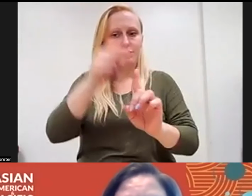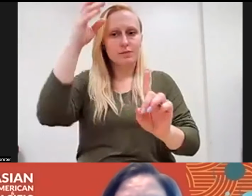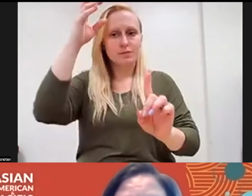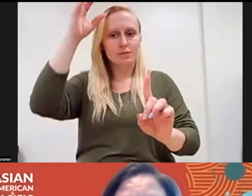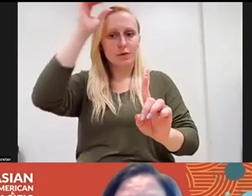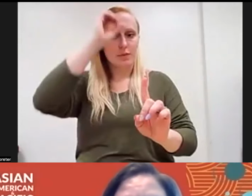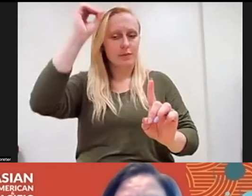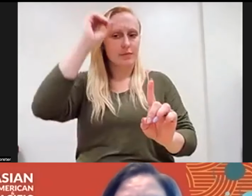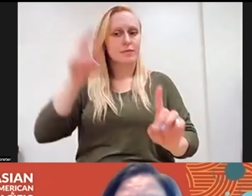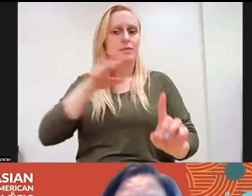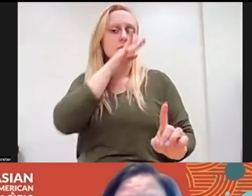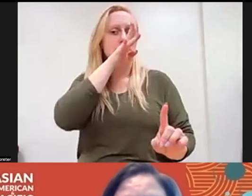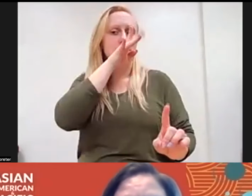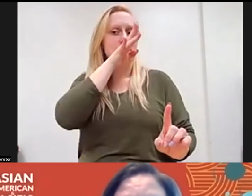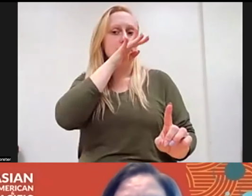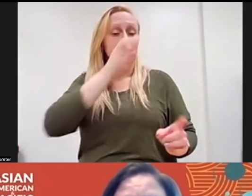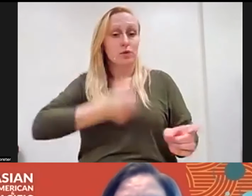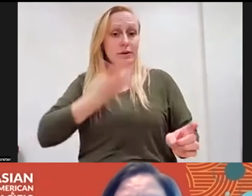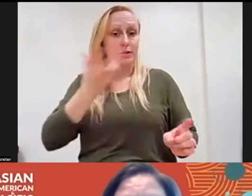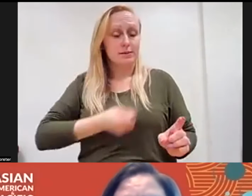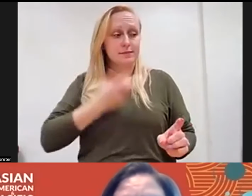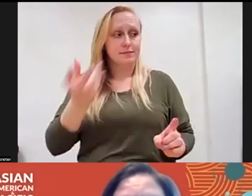المتحدث الآن لديها